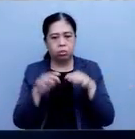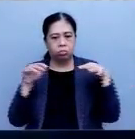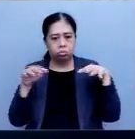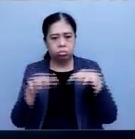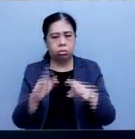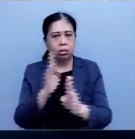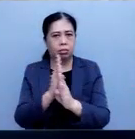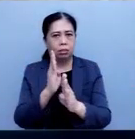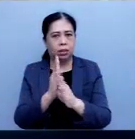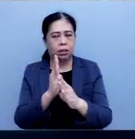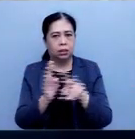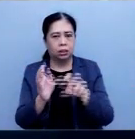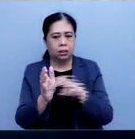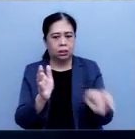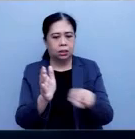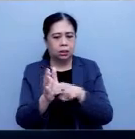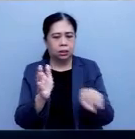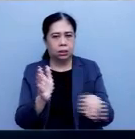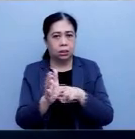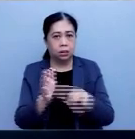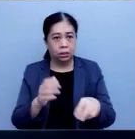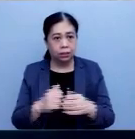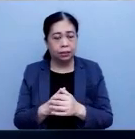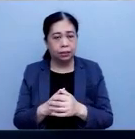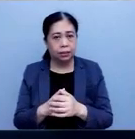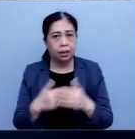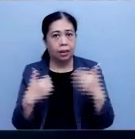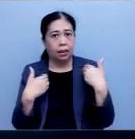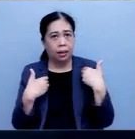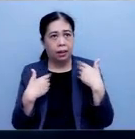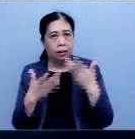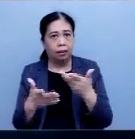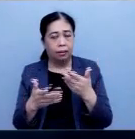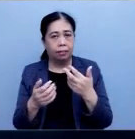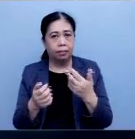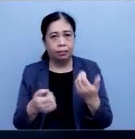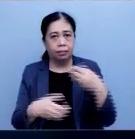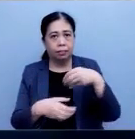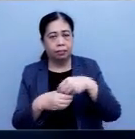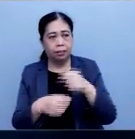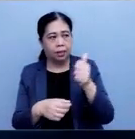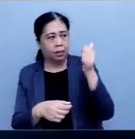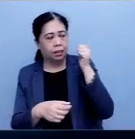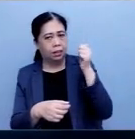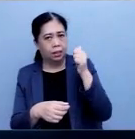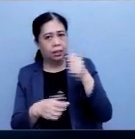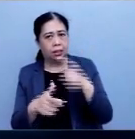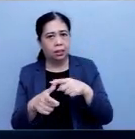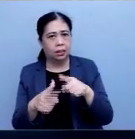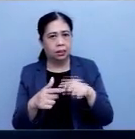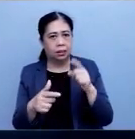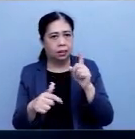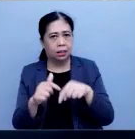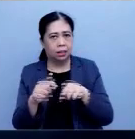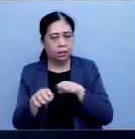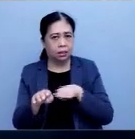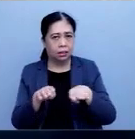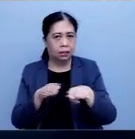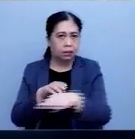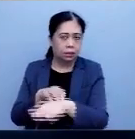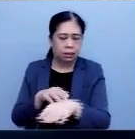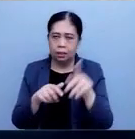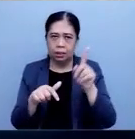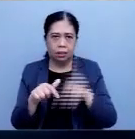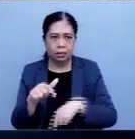na nagbababa sa isang istasyon at meron pong delegates sa likuran at hindi po pwedeng